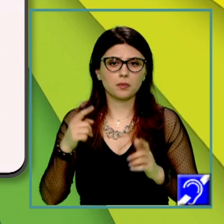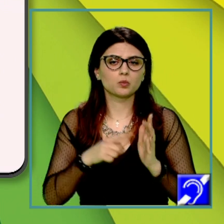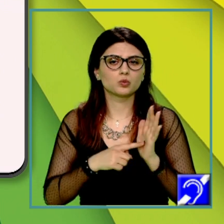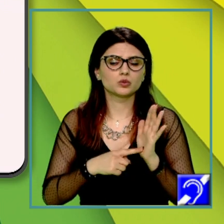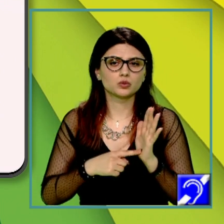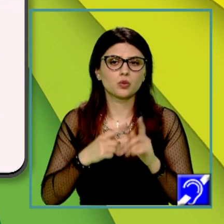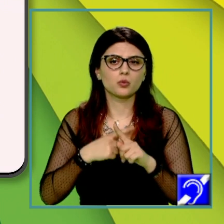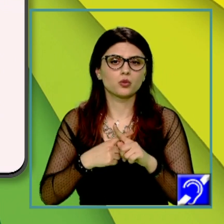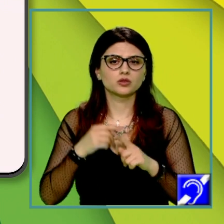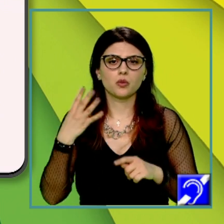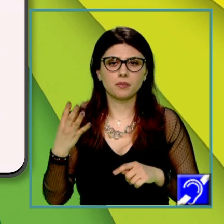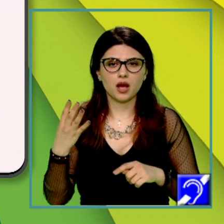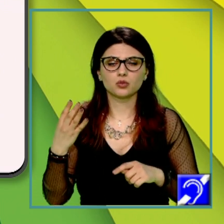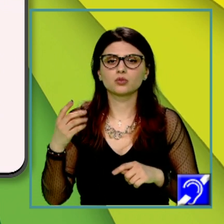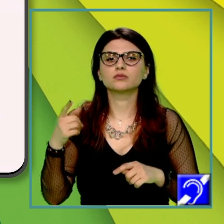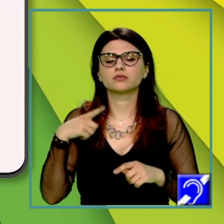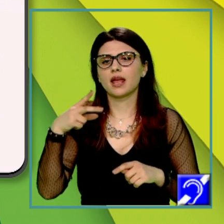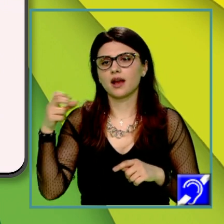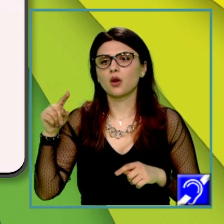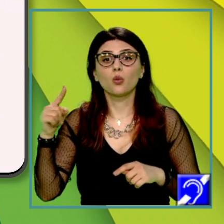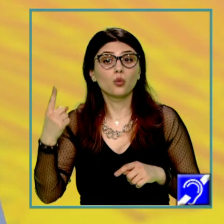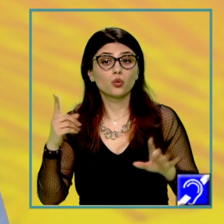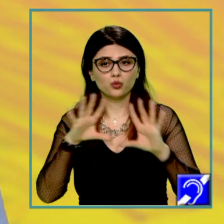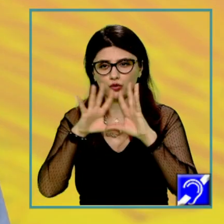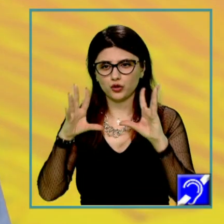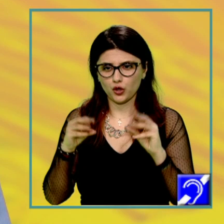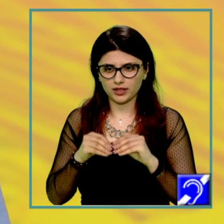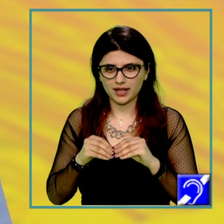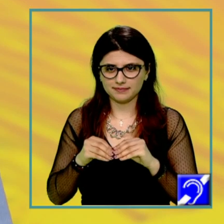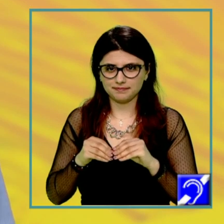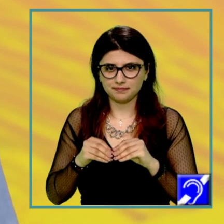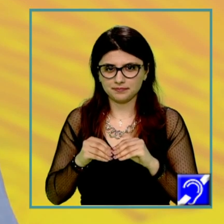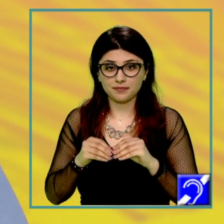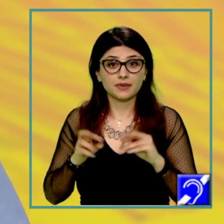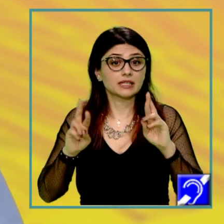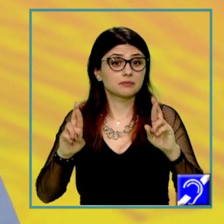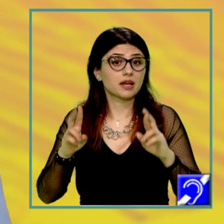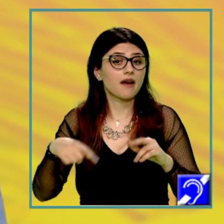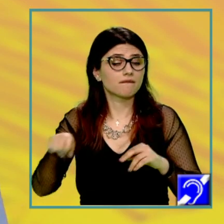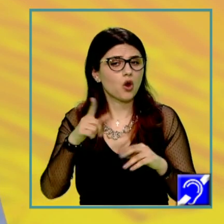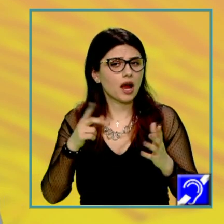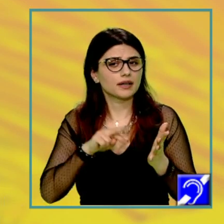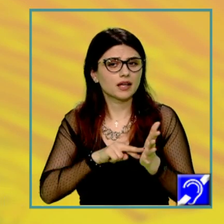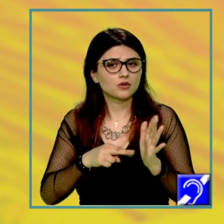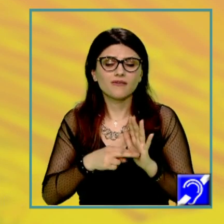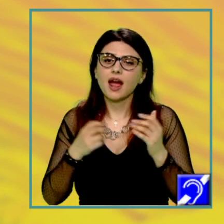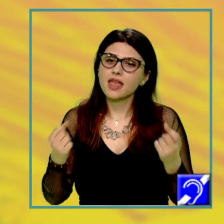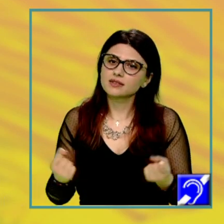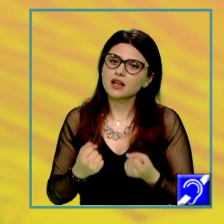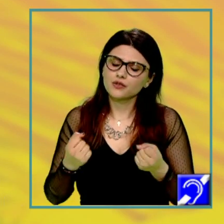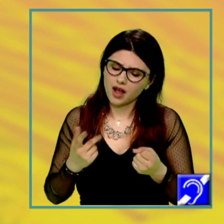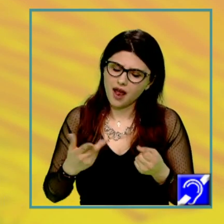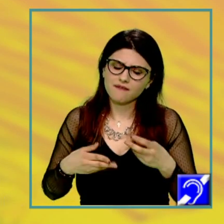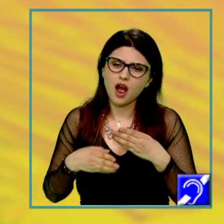înmulțirii cu 1 supra 2 egal cu în speranța că rezolvarea acestor exerciții va fost de ajutor